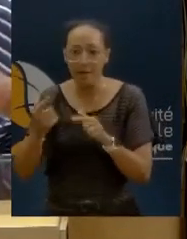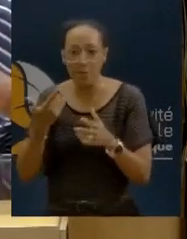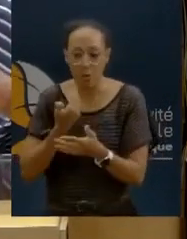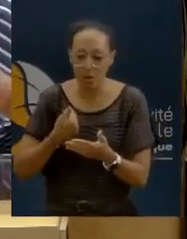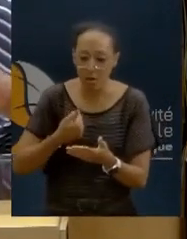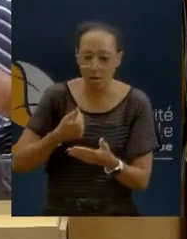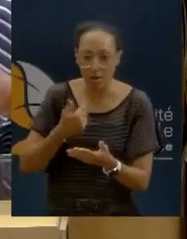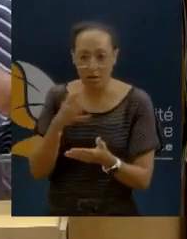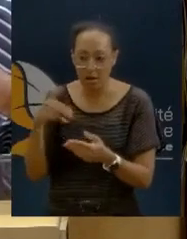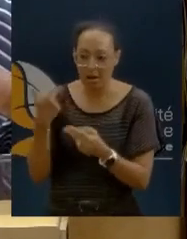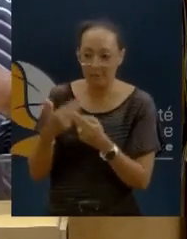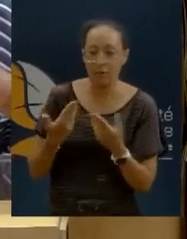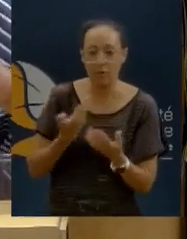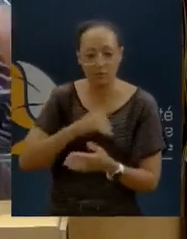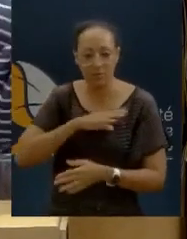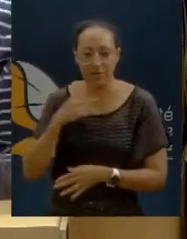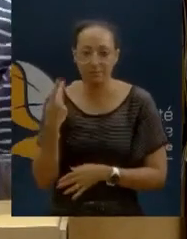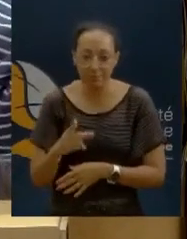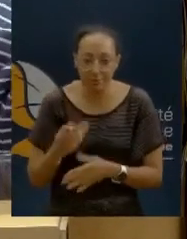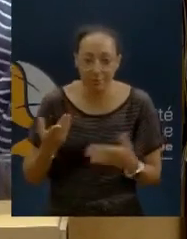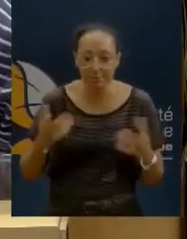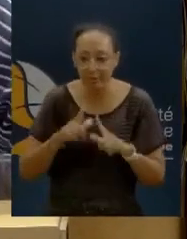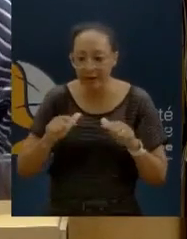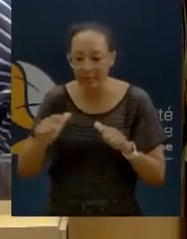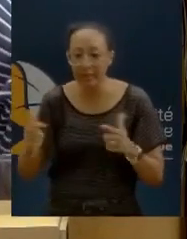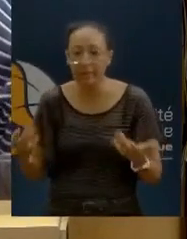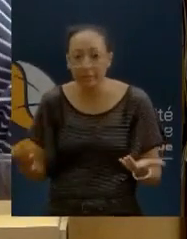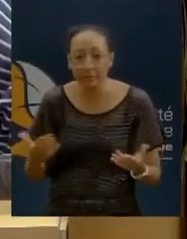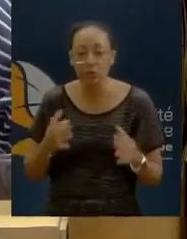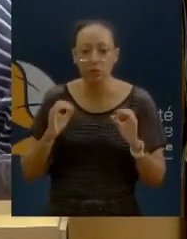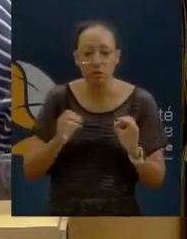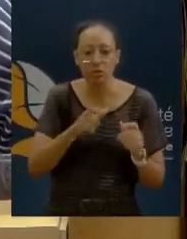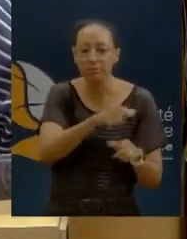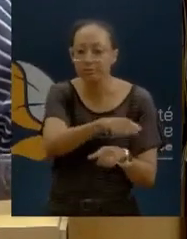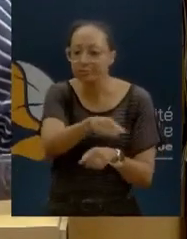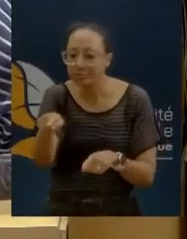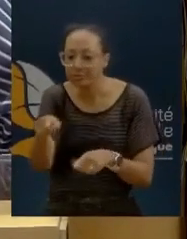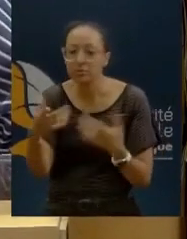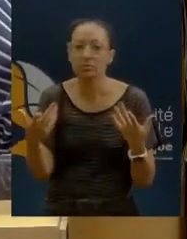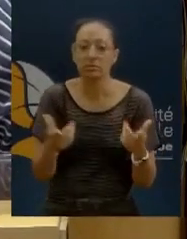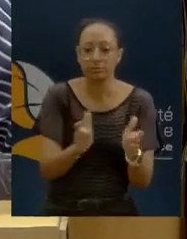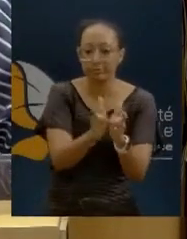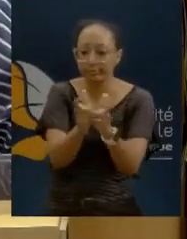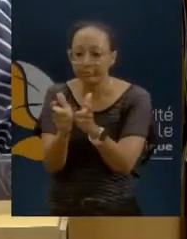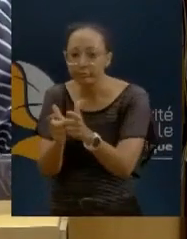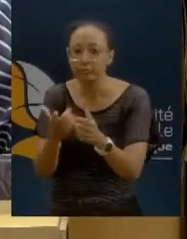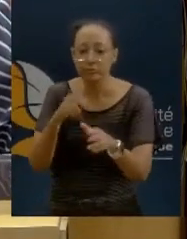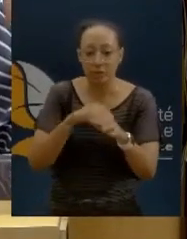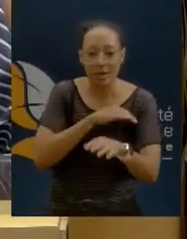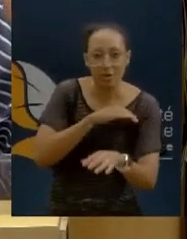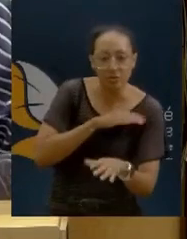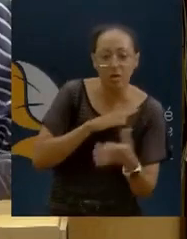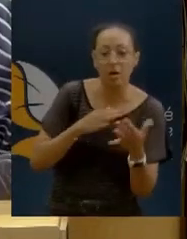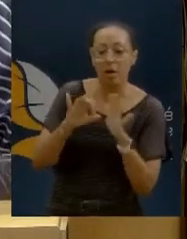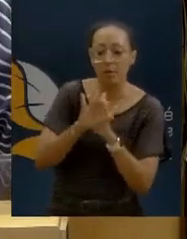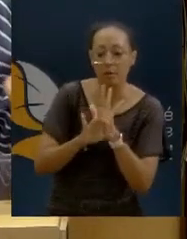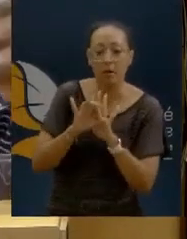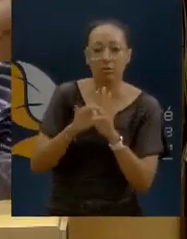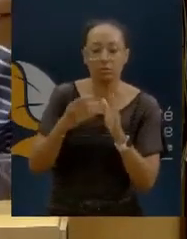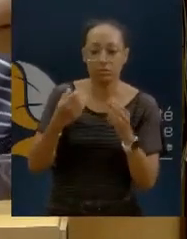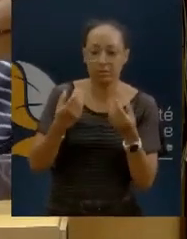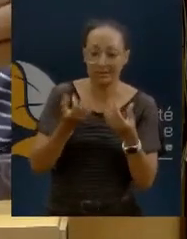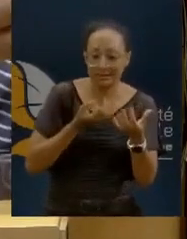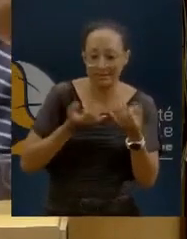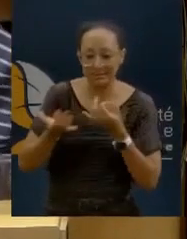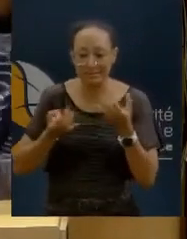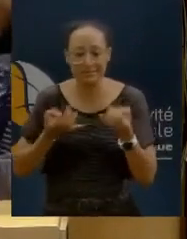responsabilités. Et nous avons donc des remontées d'informations de part des agents de Pôle emploi. Ce qui